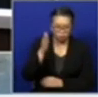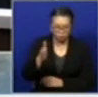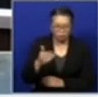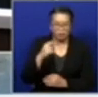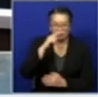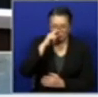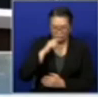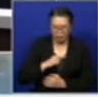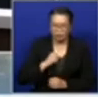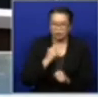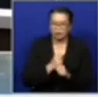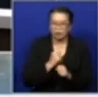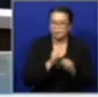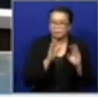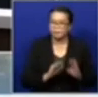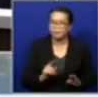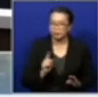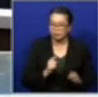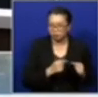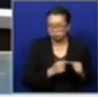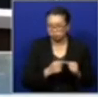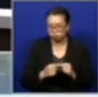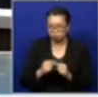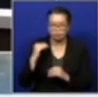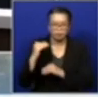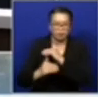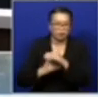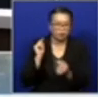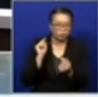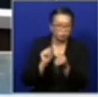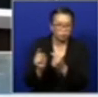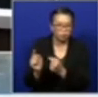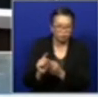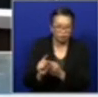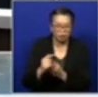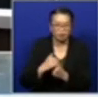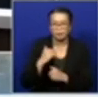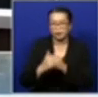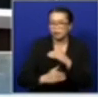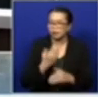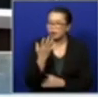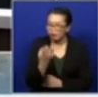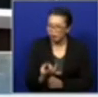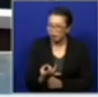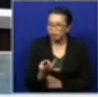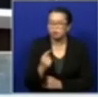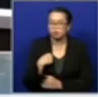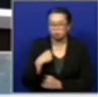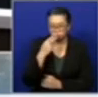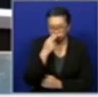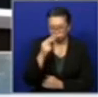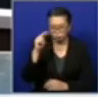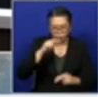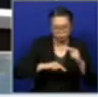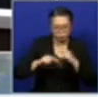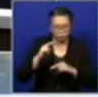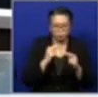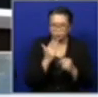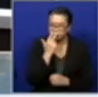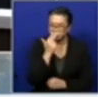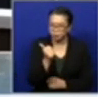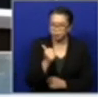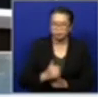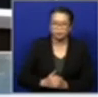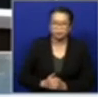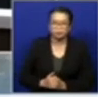าโจทย์ใหญ่ของไทยในการพิจารณาว่าจะเข้าร่วมความตกลง CPTPP หรือไม่คือเราต้องพิจารณาทิศทาง